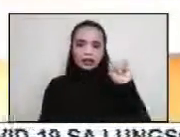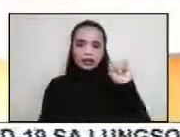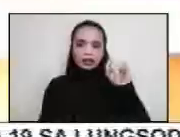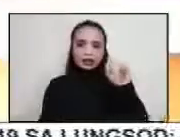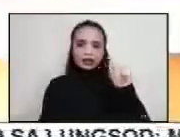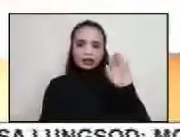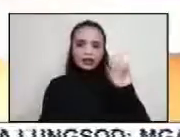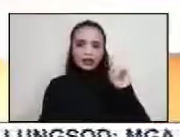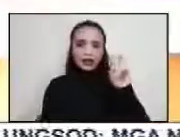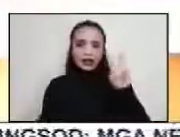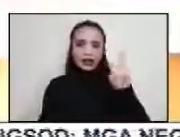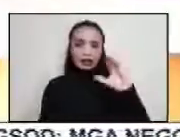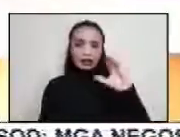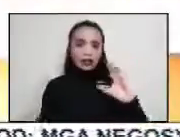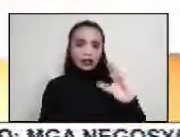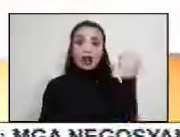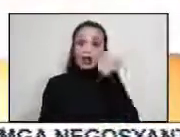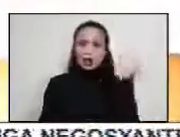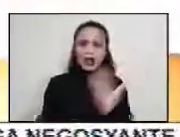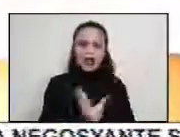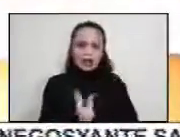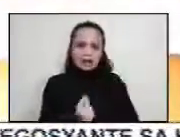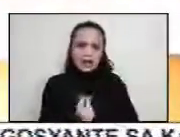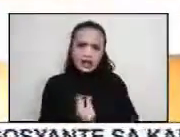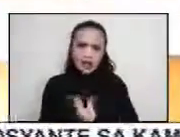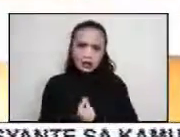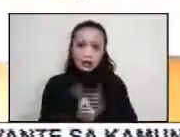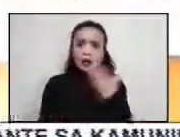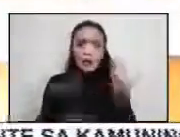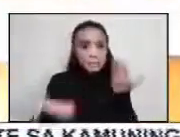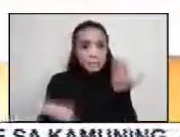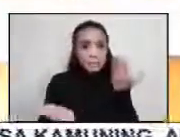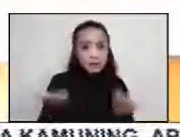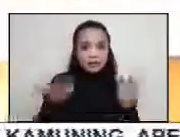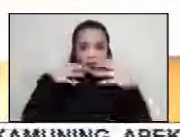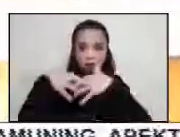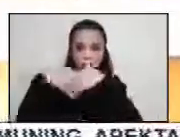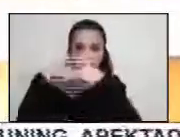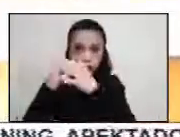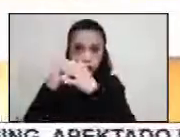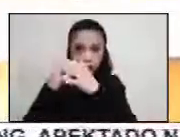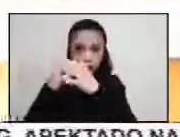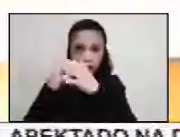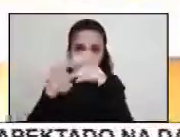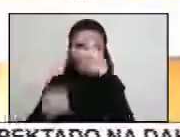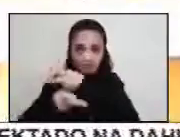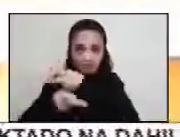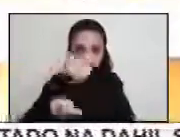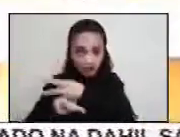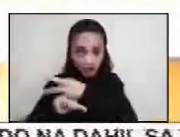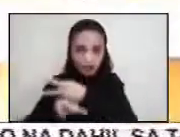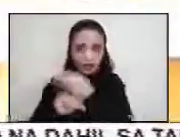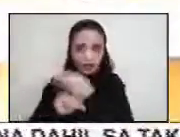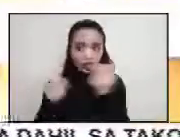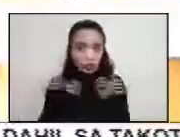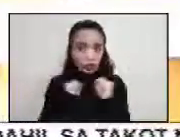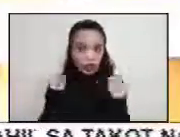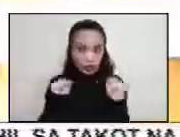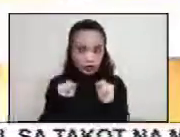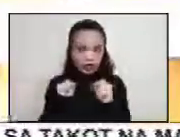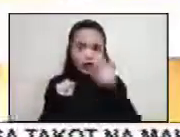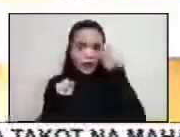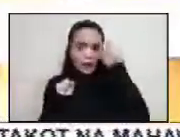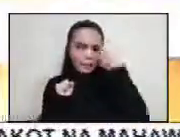Minimum health protocol. Ayan. Kasi yung UK variant naman daw ay same din yung mode of transmission, which is droplets.